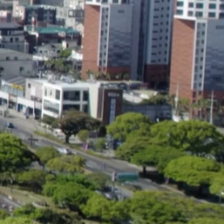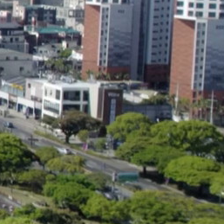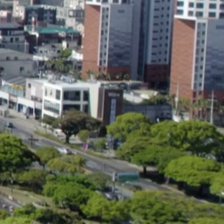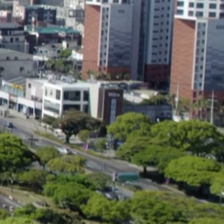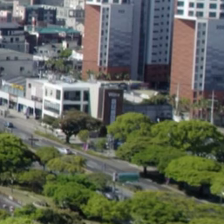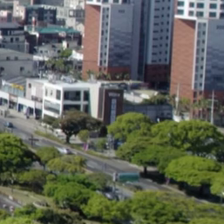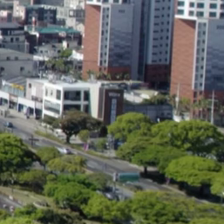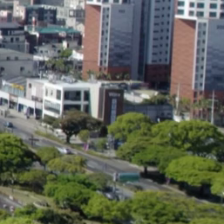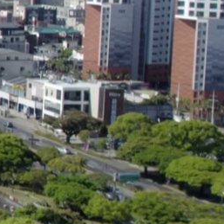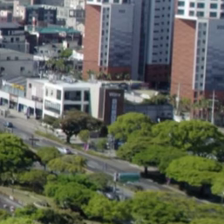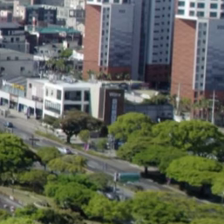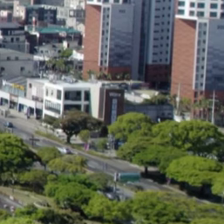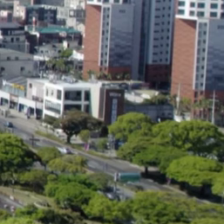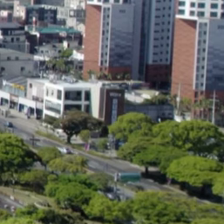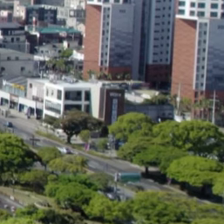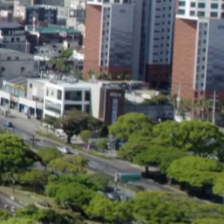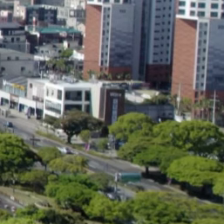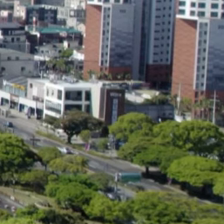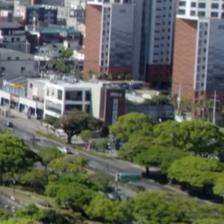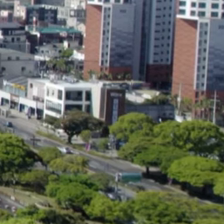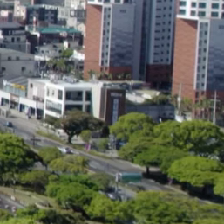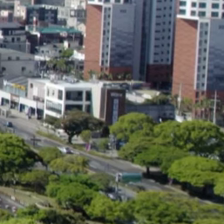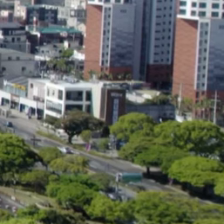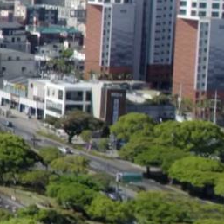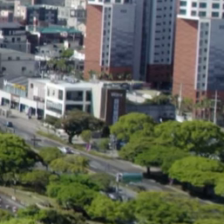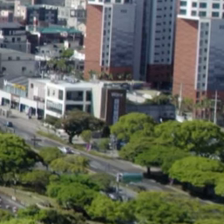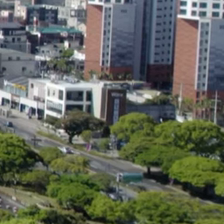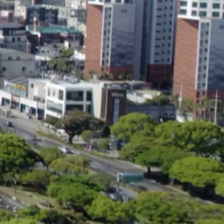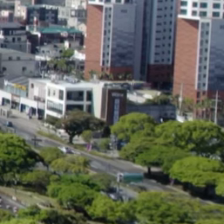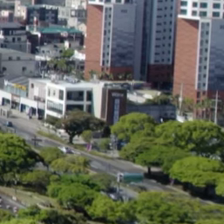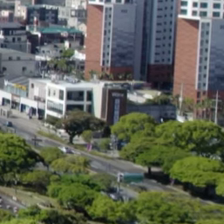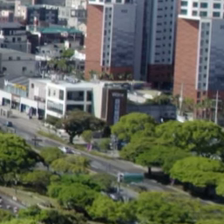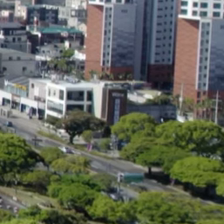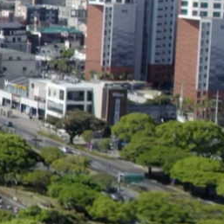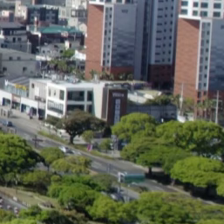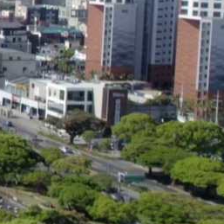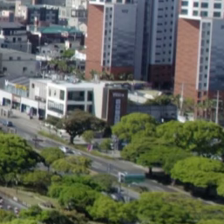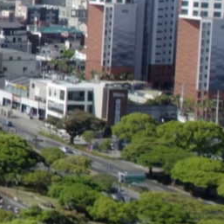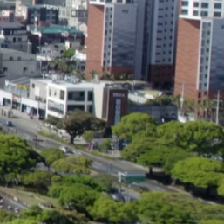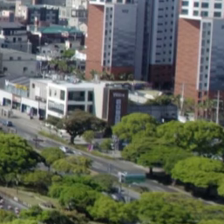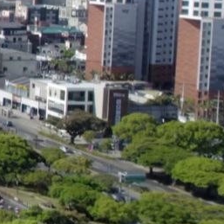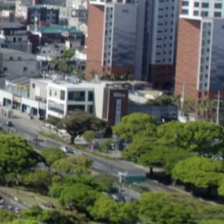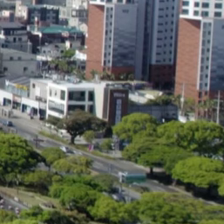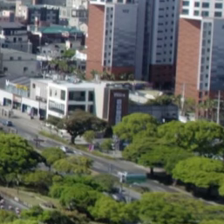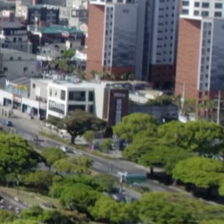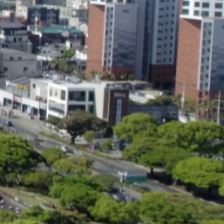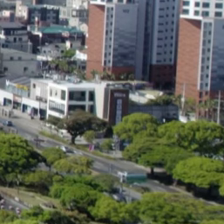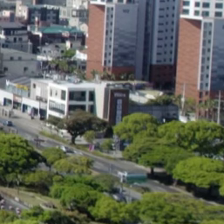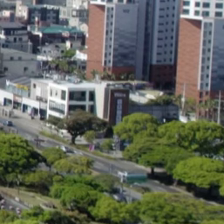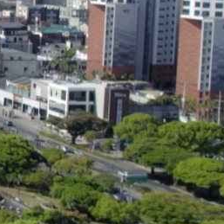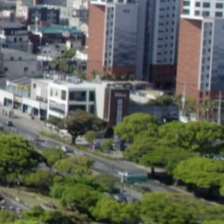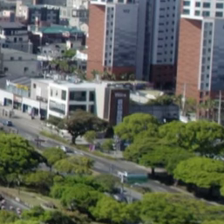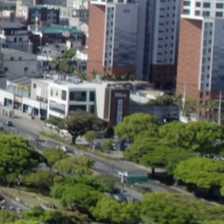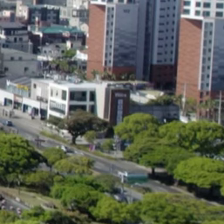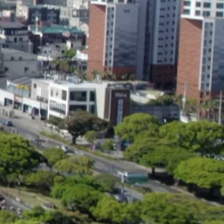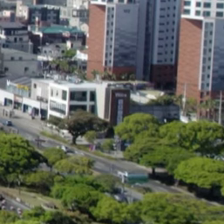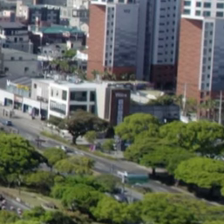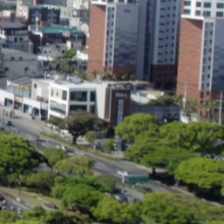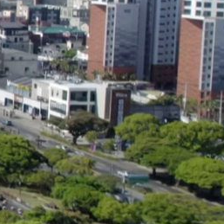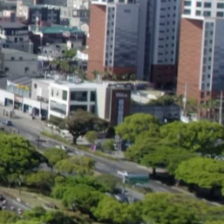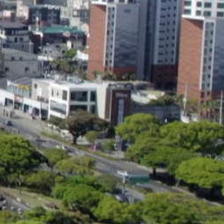광주 형무소에서 숨진 4.3 희생자 고 양천종님의 유해가 75년 만에 제주로 돌아왔습니다.